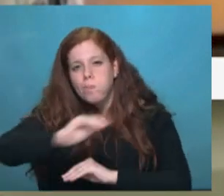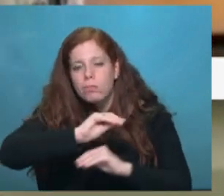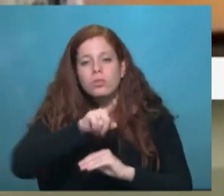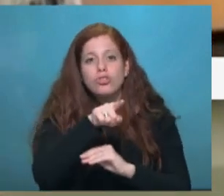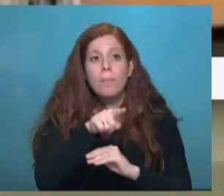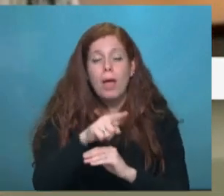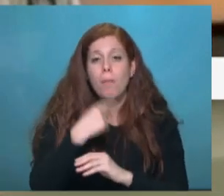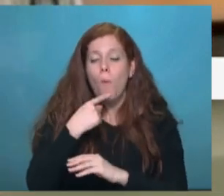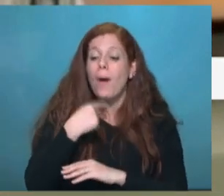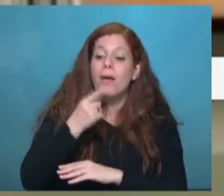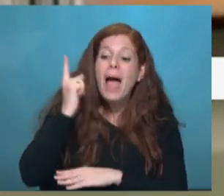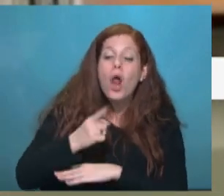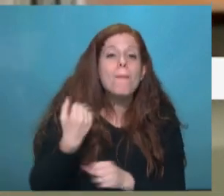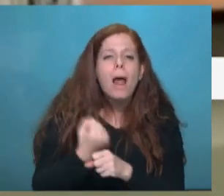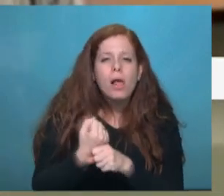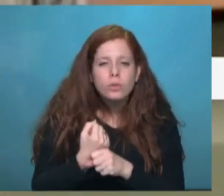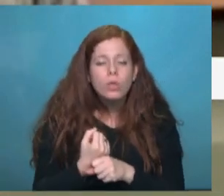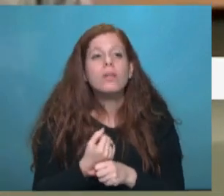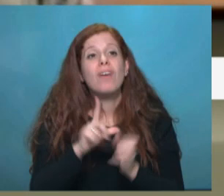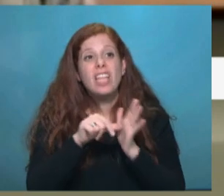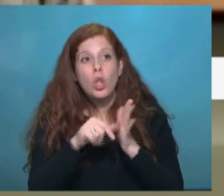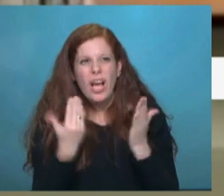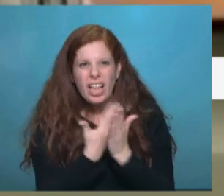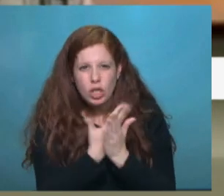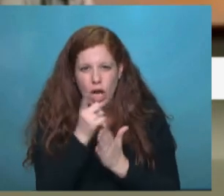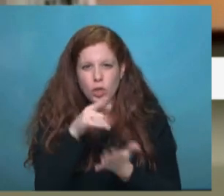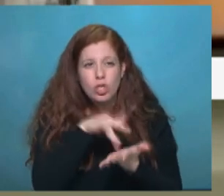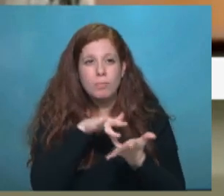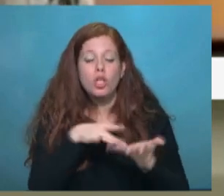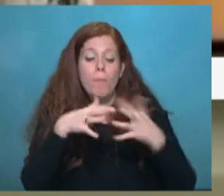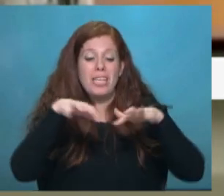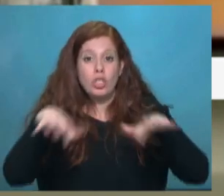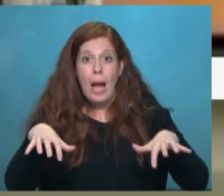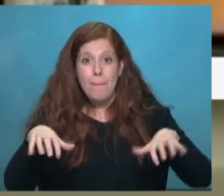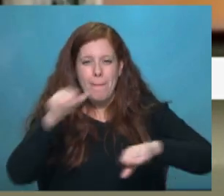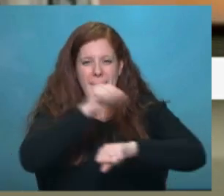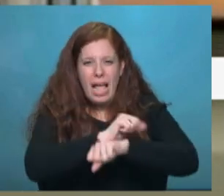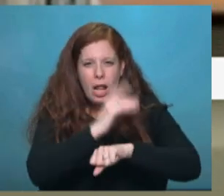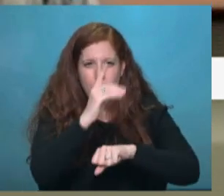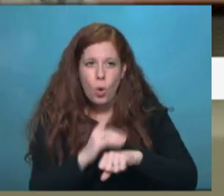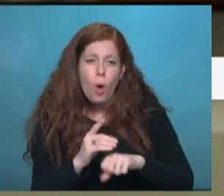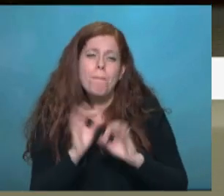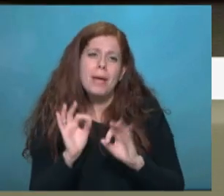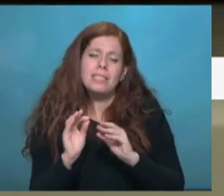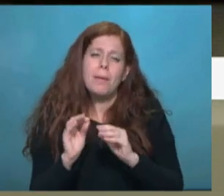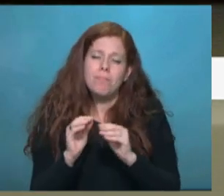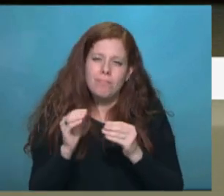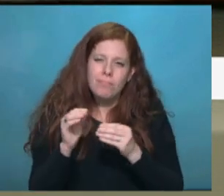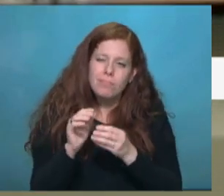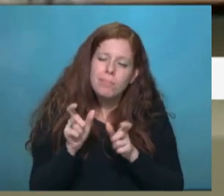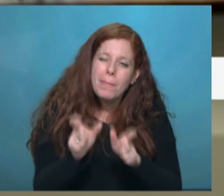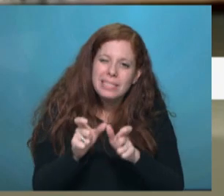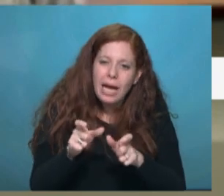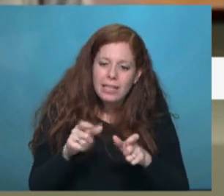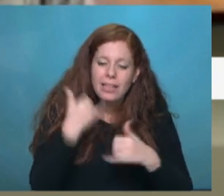החוצה, והטכנולוגיה החדשה הזו שמוטמעת עכשיו בשני אגפים בבתי הכלא בדרום, ממסכת את אותם טלפונים ובעצם מונעת